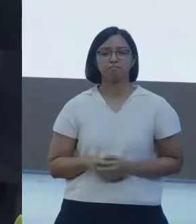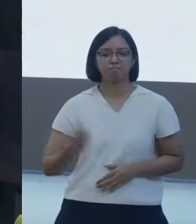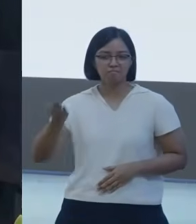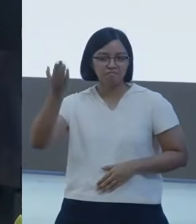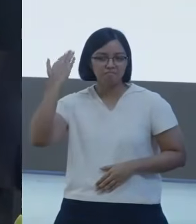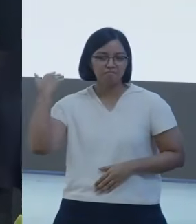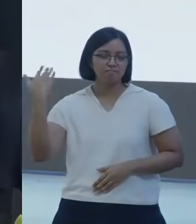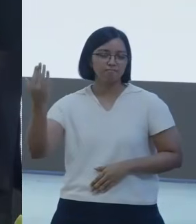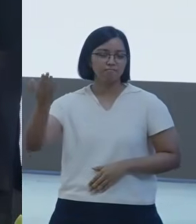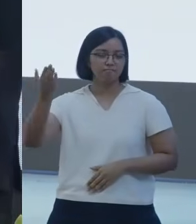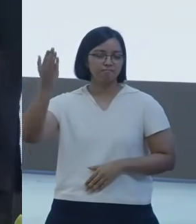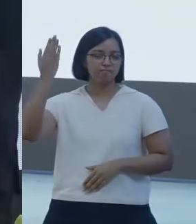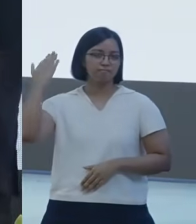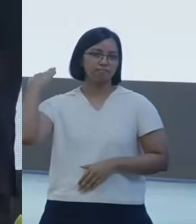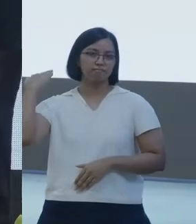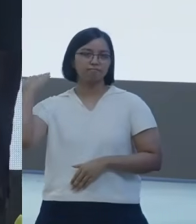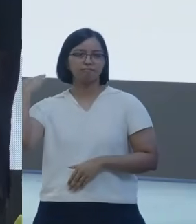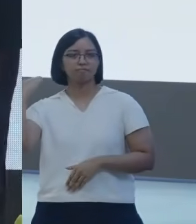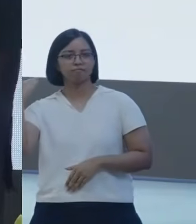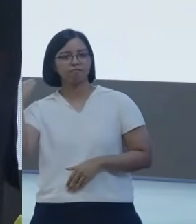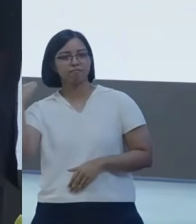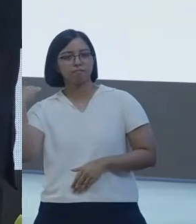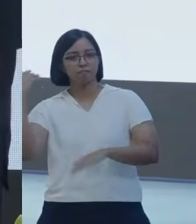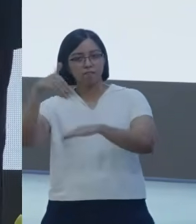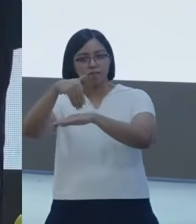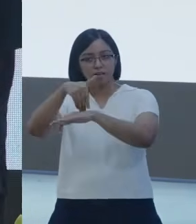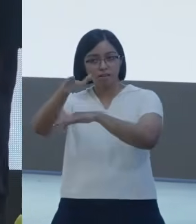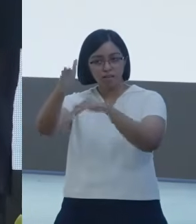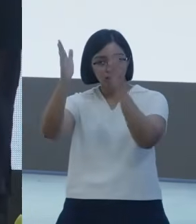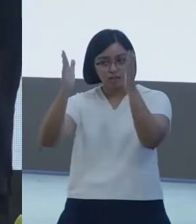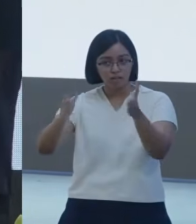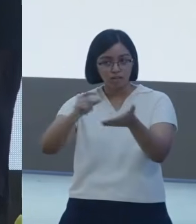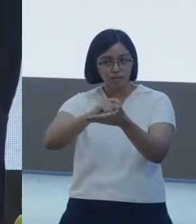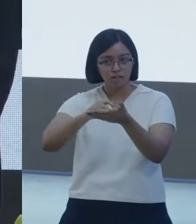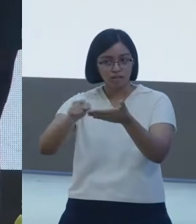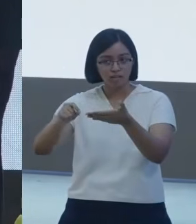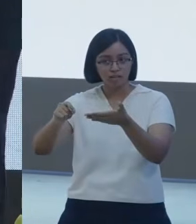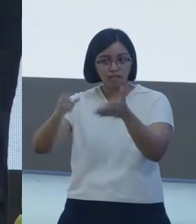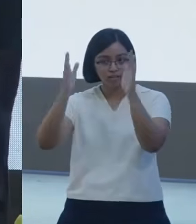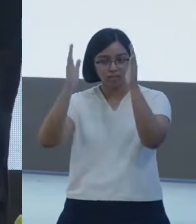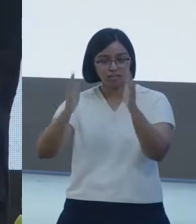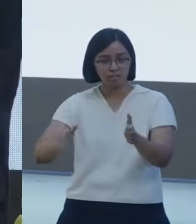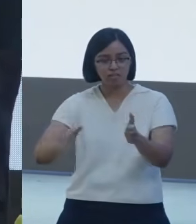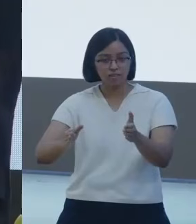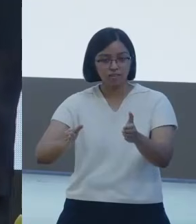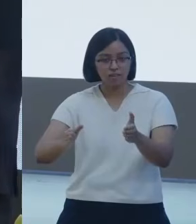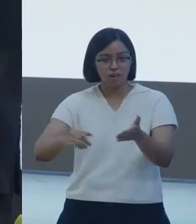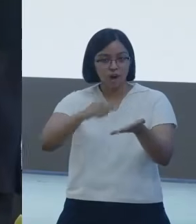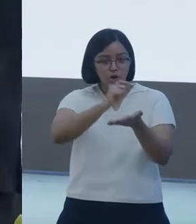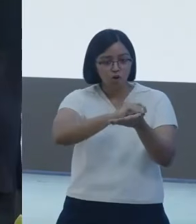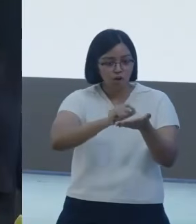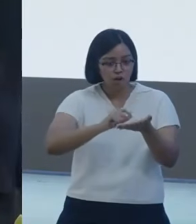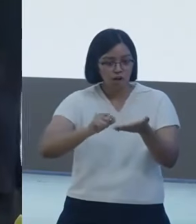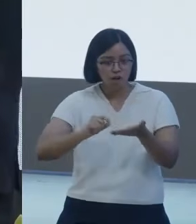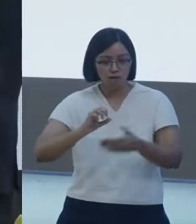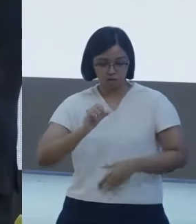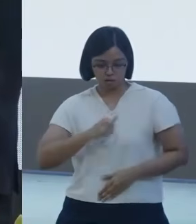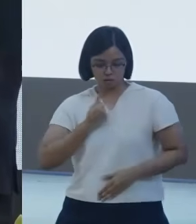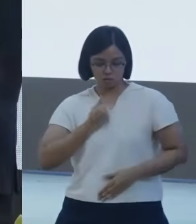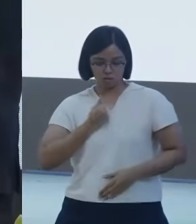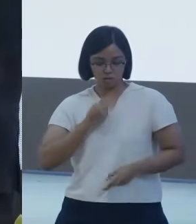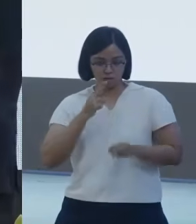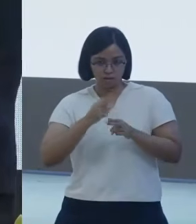po, ang sender ay nagsusulat ng kanyang pangalan sa umpisa.